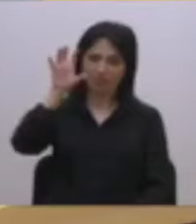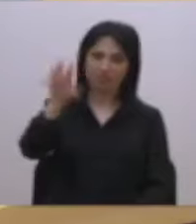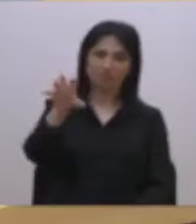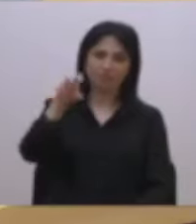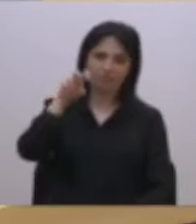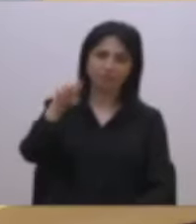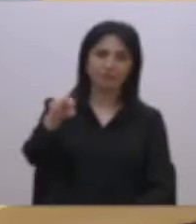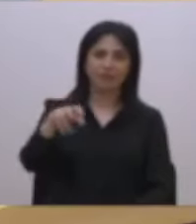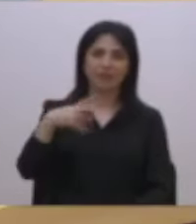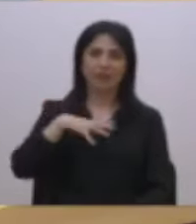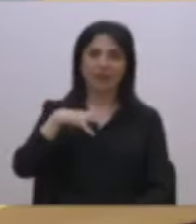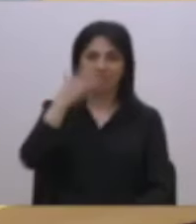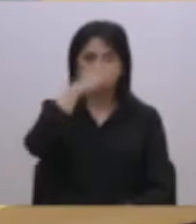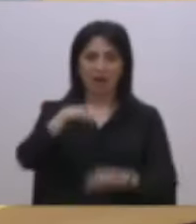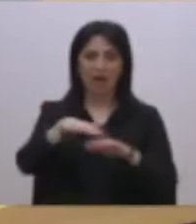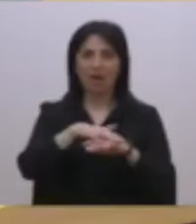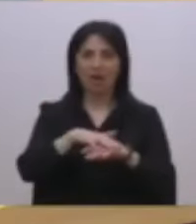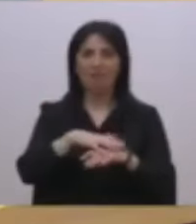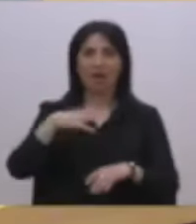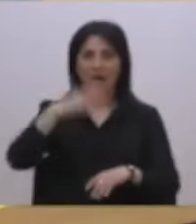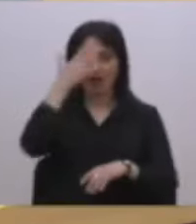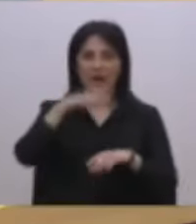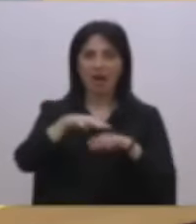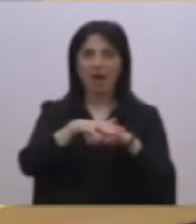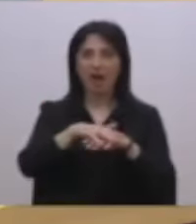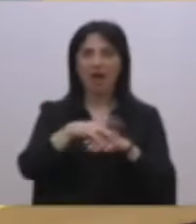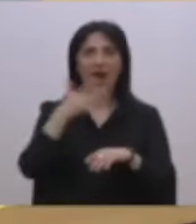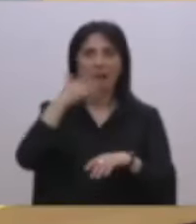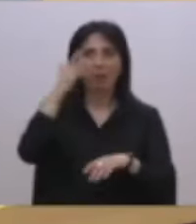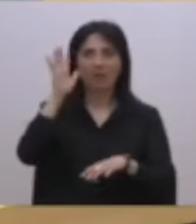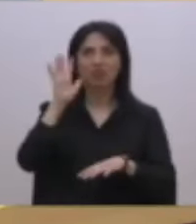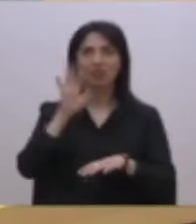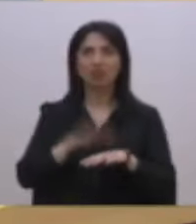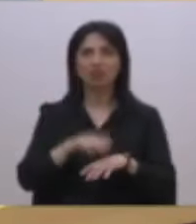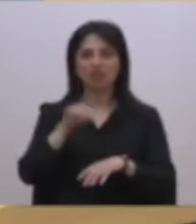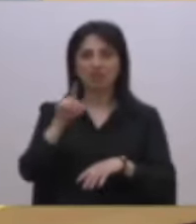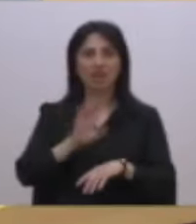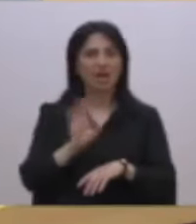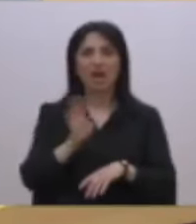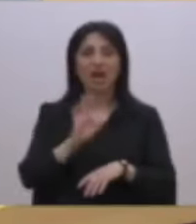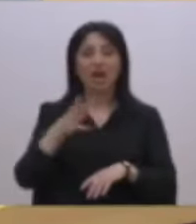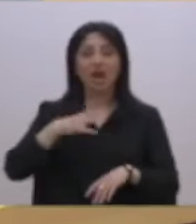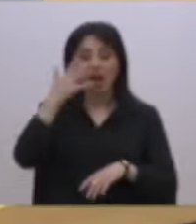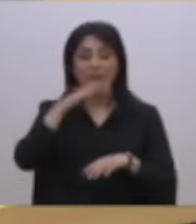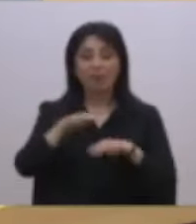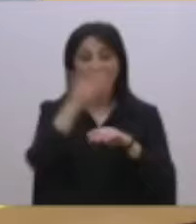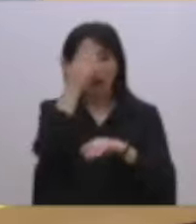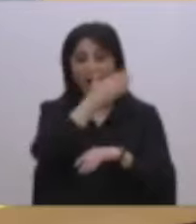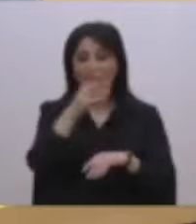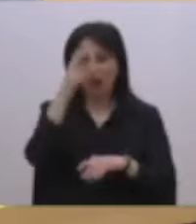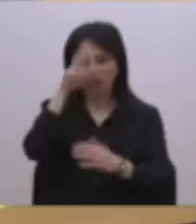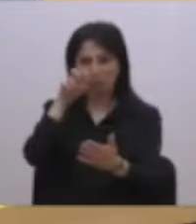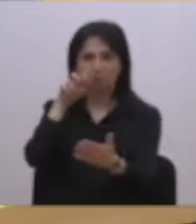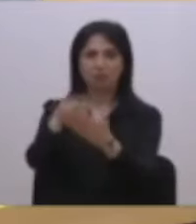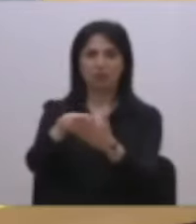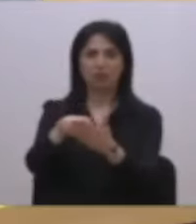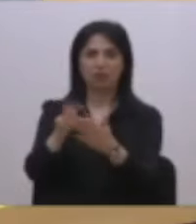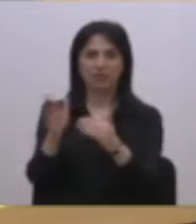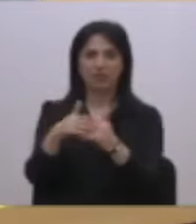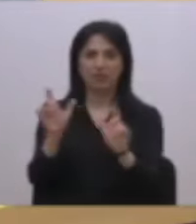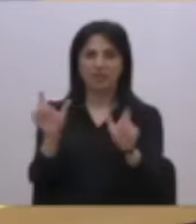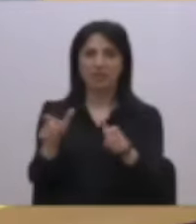ქართველმა ხალხმა. ქართველმა ხალხმა, ამერიკის შეერთებულმა შტატებმა კი არა, ქართველმა ხალხმა დაგადოთ ეს